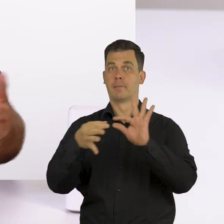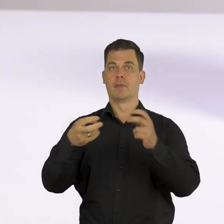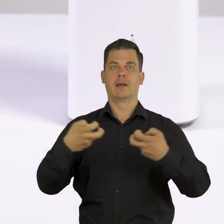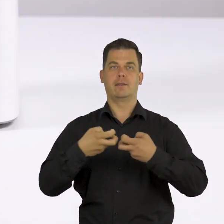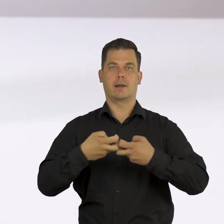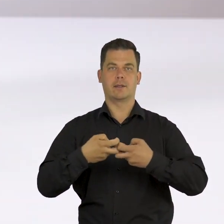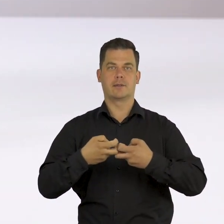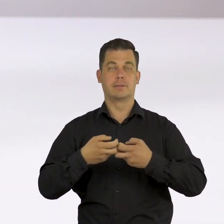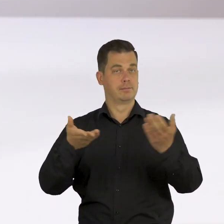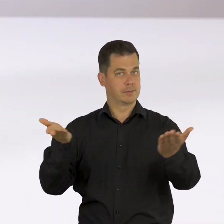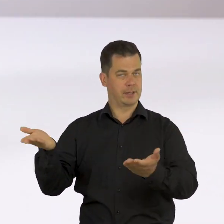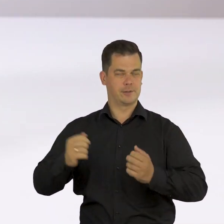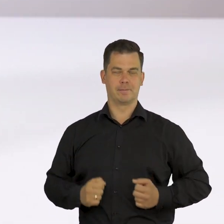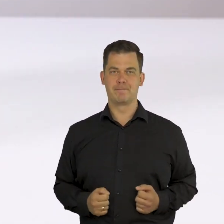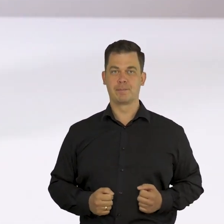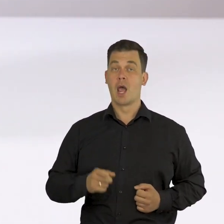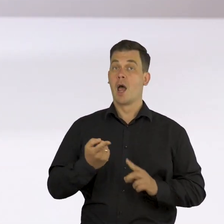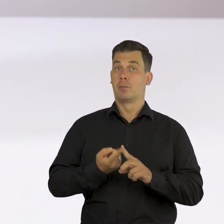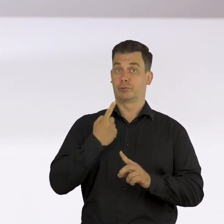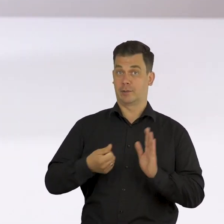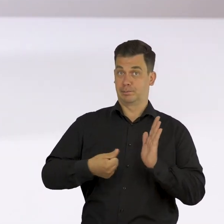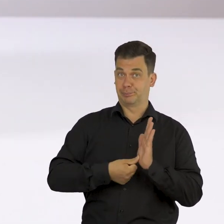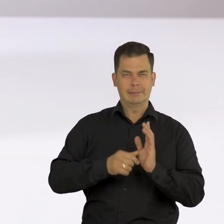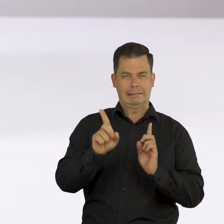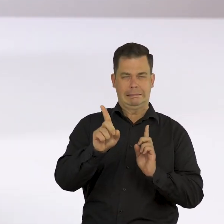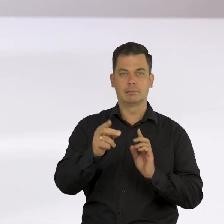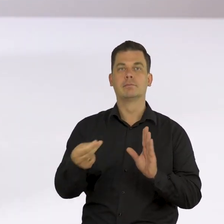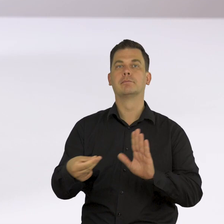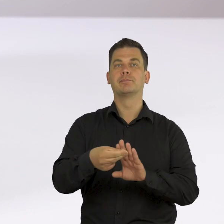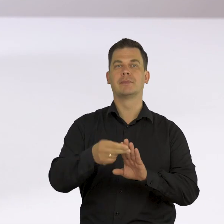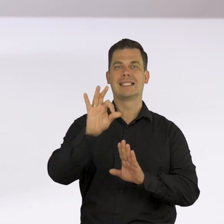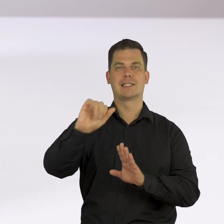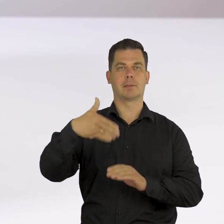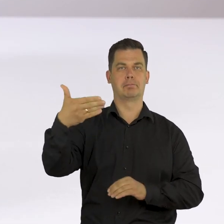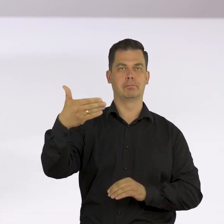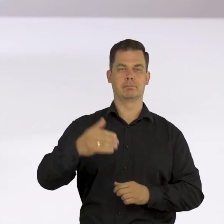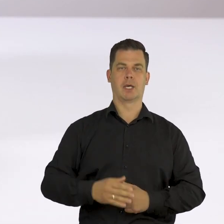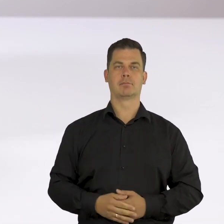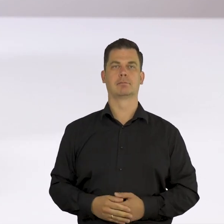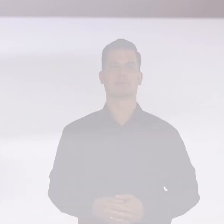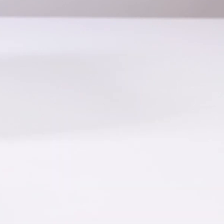Zapraszam! Zanim włączysz router, włóż do niego kartę SIM.